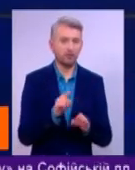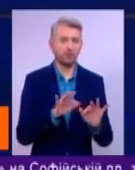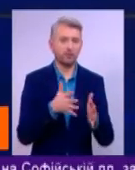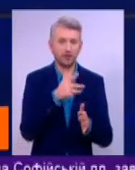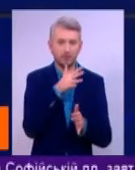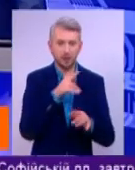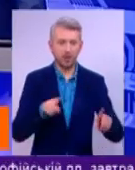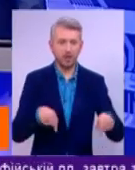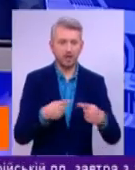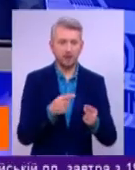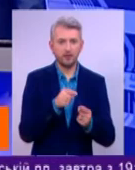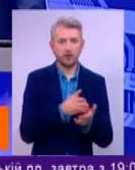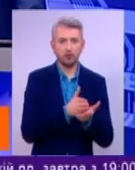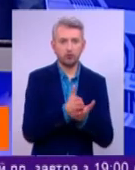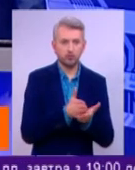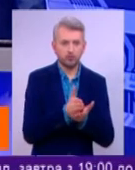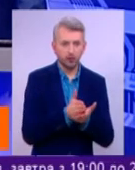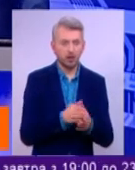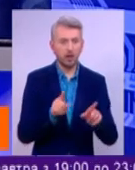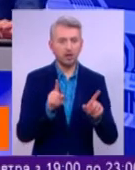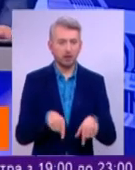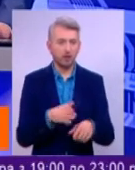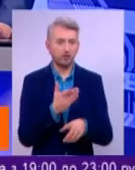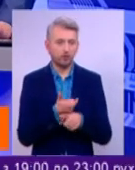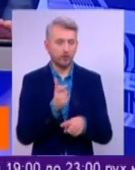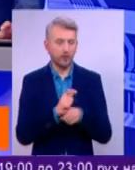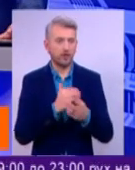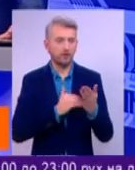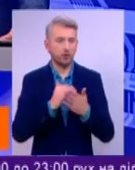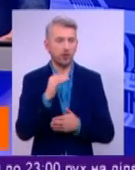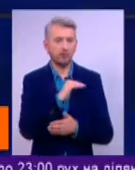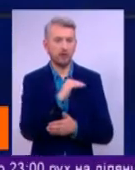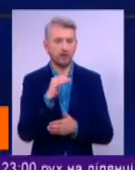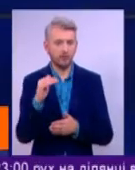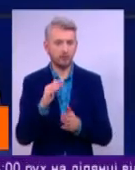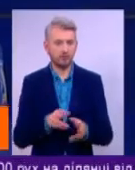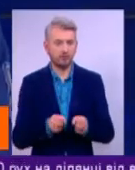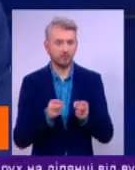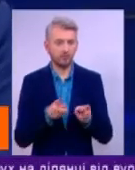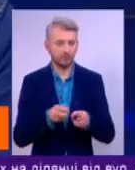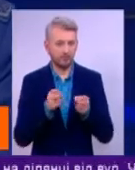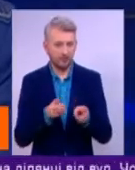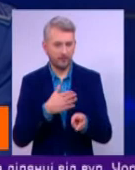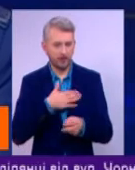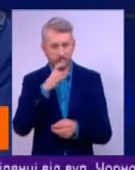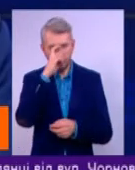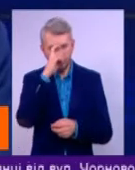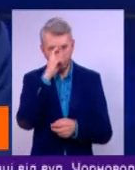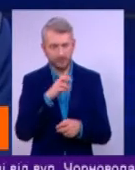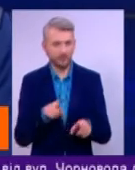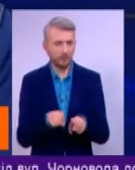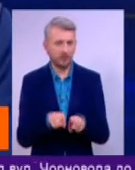при організації цієї служби, навіть досить високим рівнем криміногенним в нашій державі, все